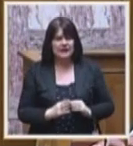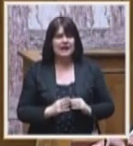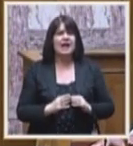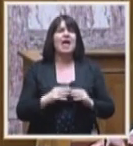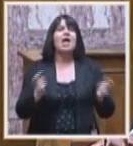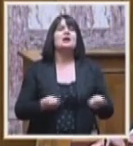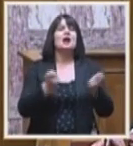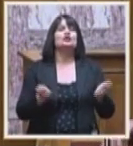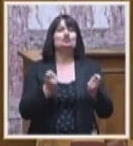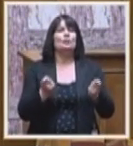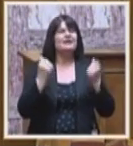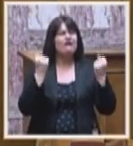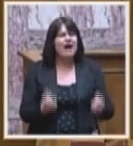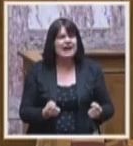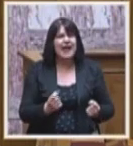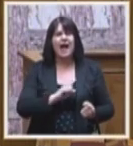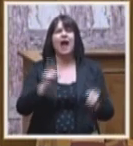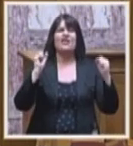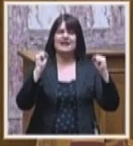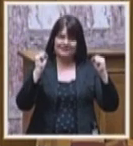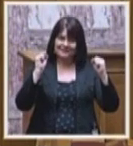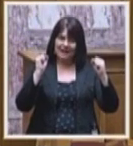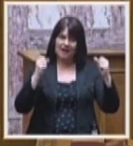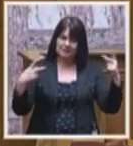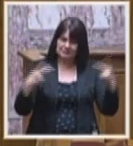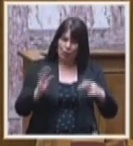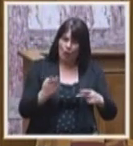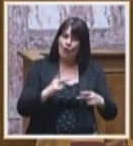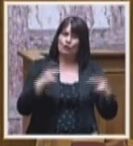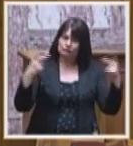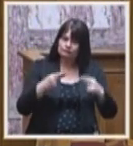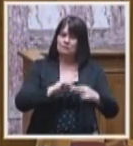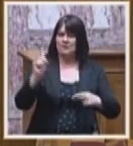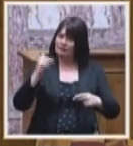εργαζομένων στα βαρέα και ανθυγινά, από την μαζική απόλυση